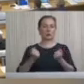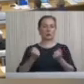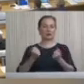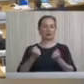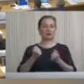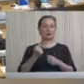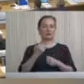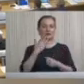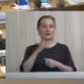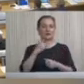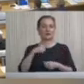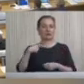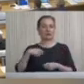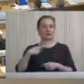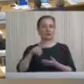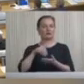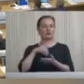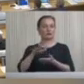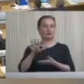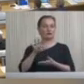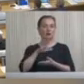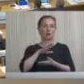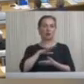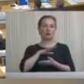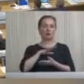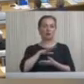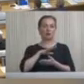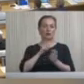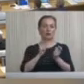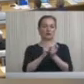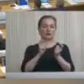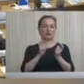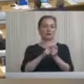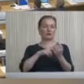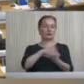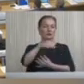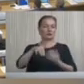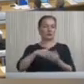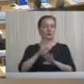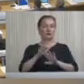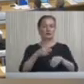закінчилось. Це все придумано для того, щоб декілька сімей в світі.